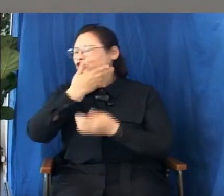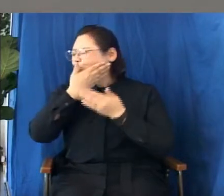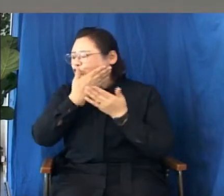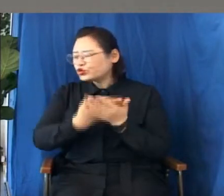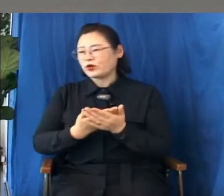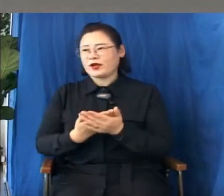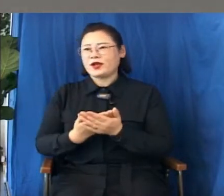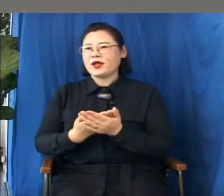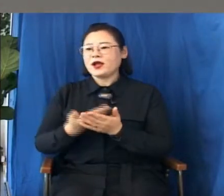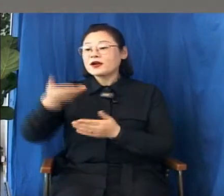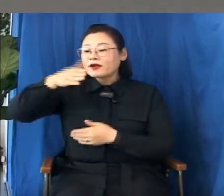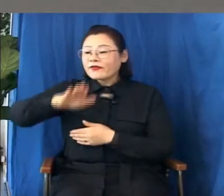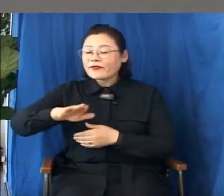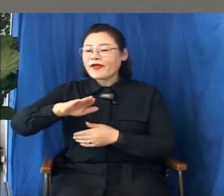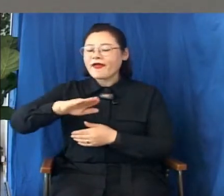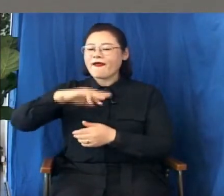가말리엘은